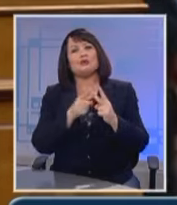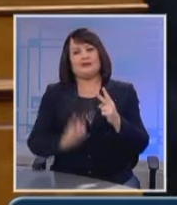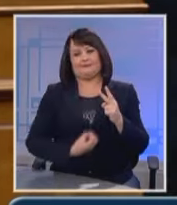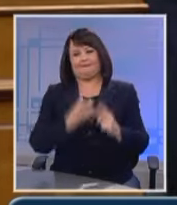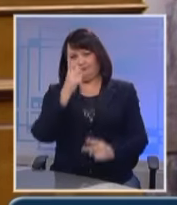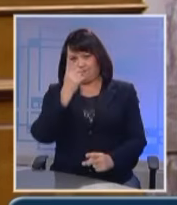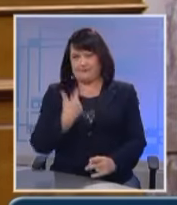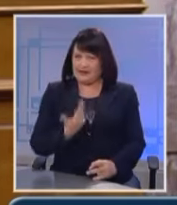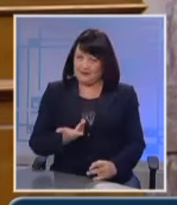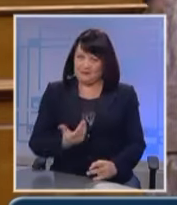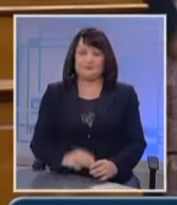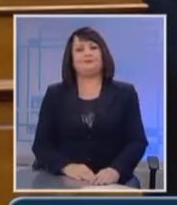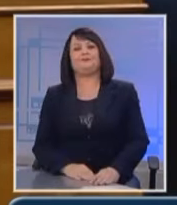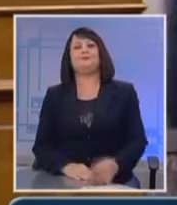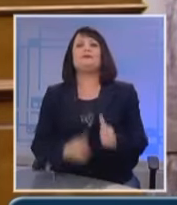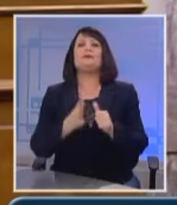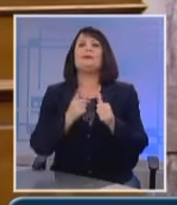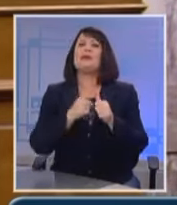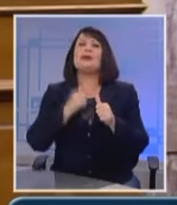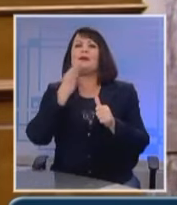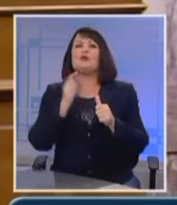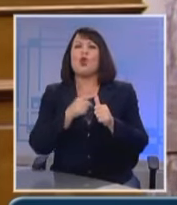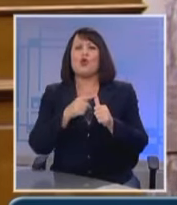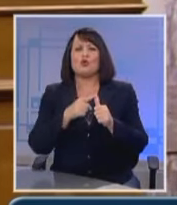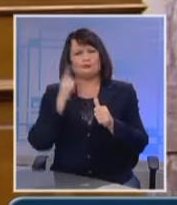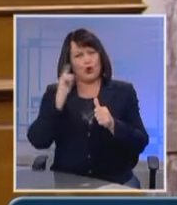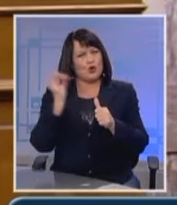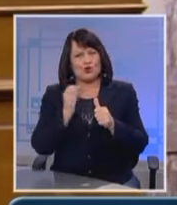περήφανοι. Ο πρώτος είναι ίσως και ο αυτονόητος.